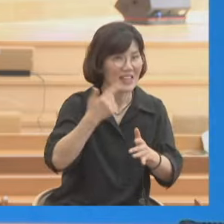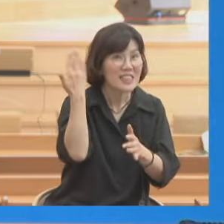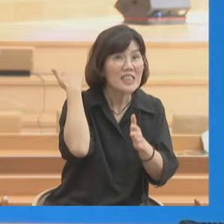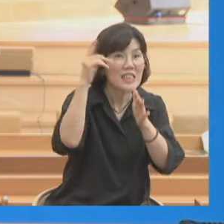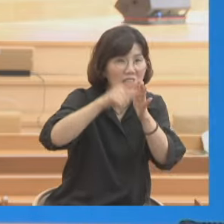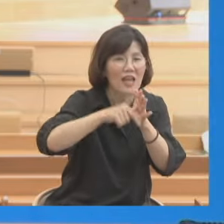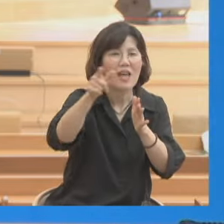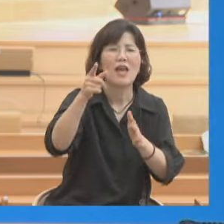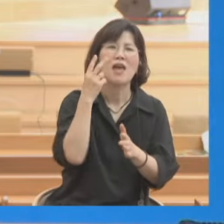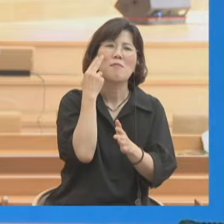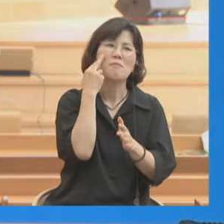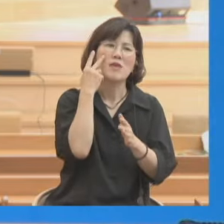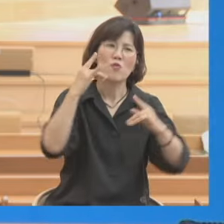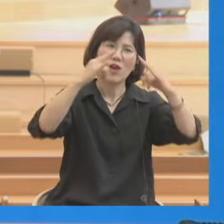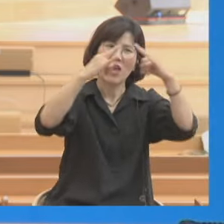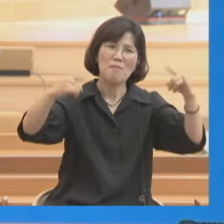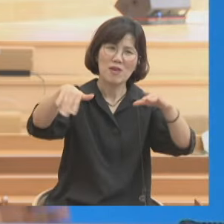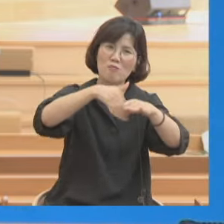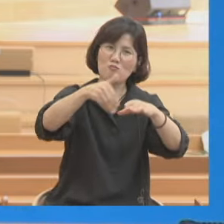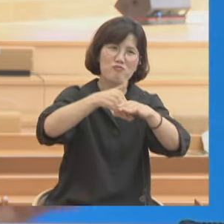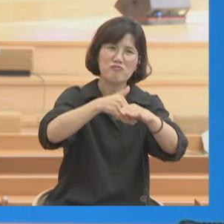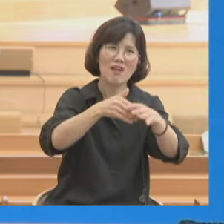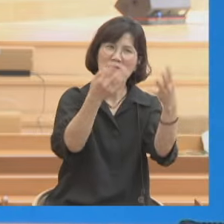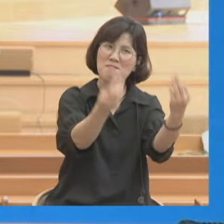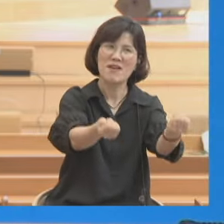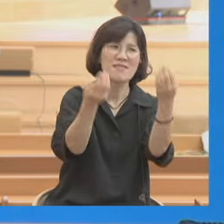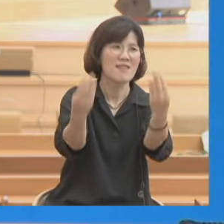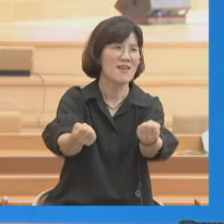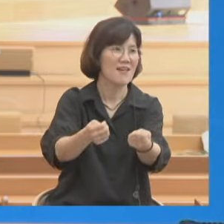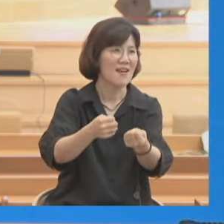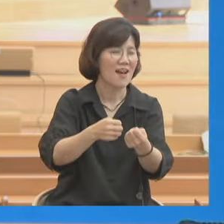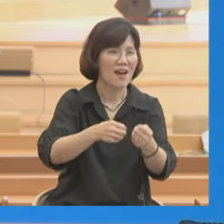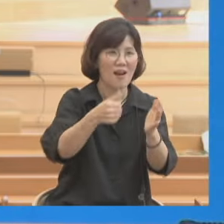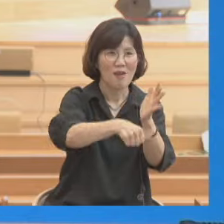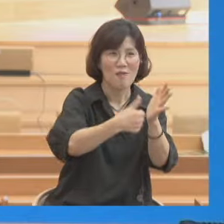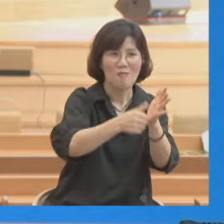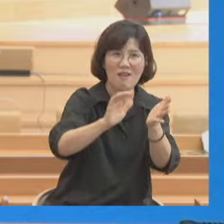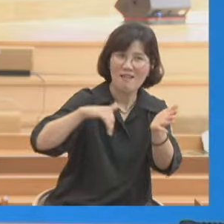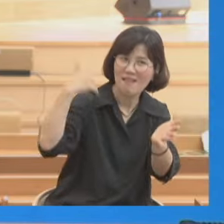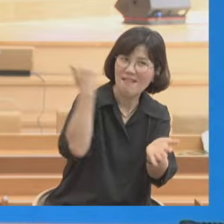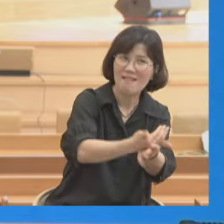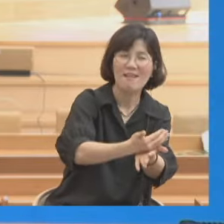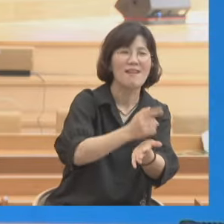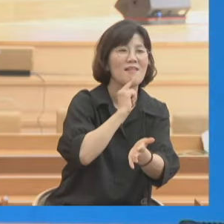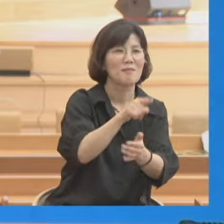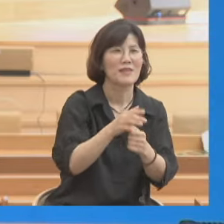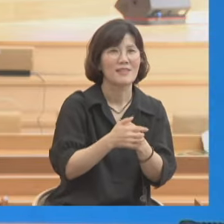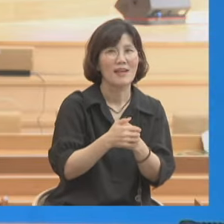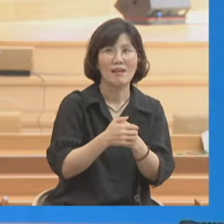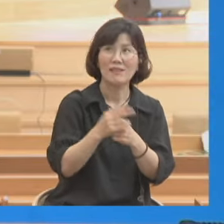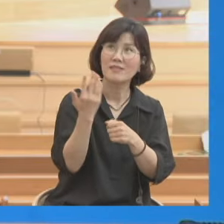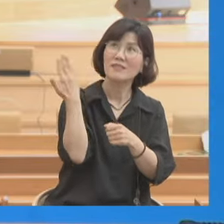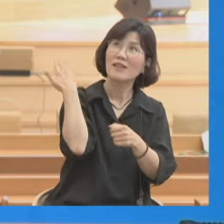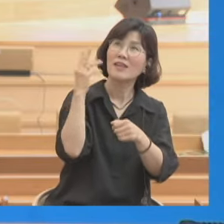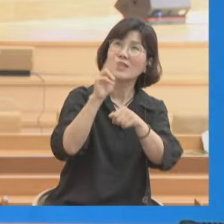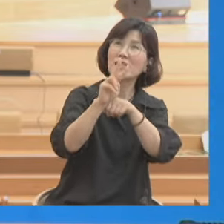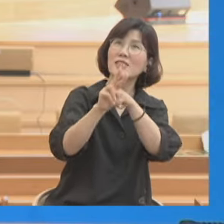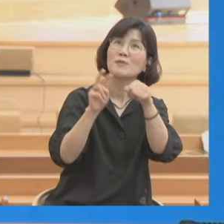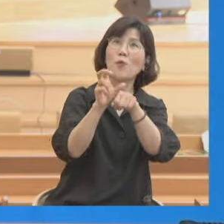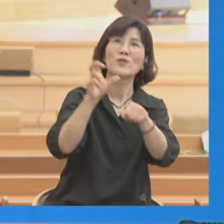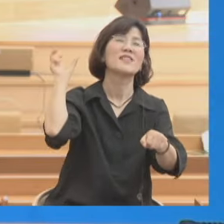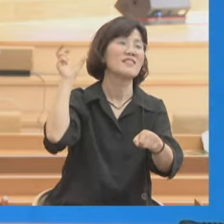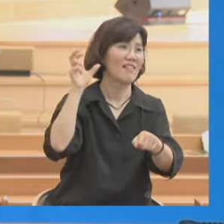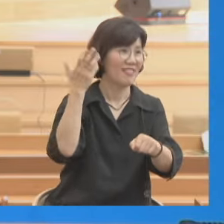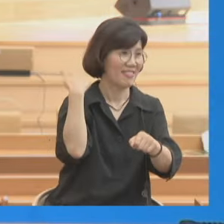문화가 대단하더라고요. 장비도 대단하고 그러니까 몇 년 전입니까? 25년, 30년 전에